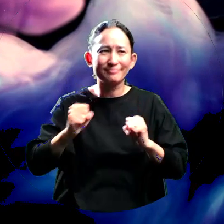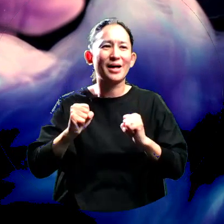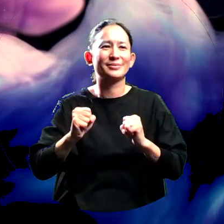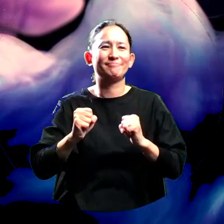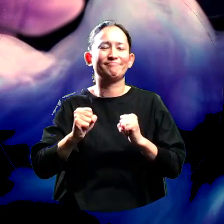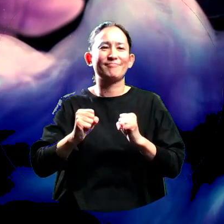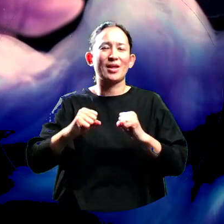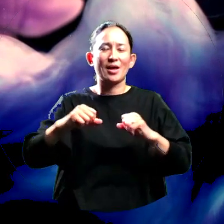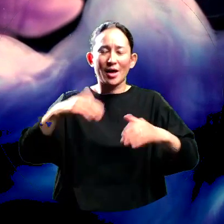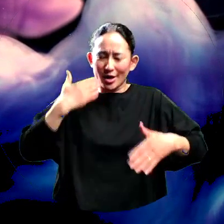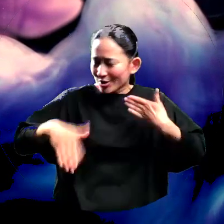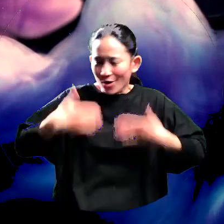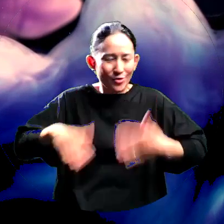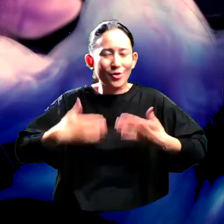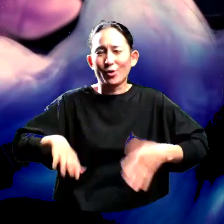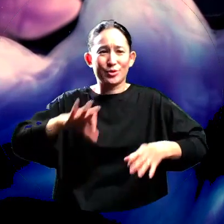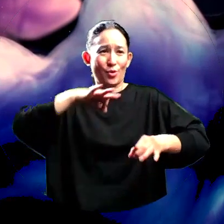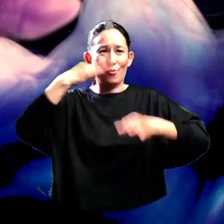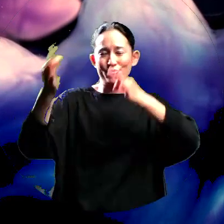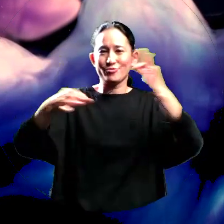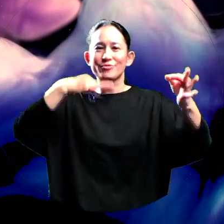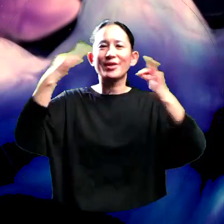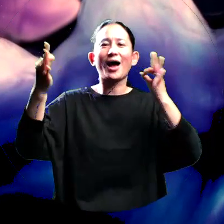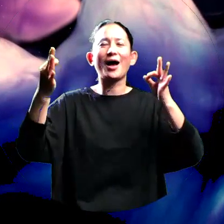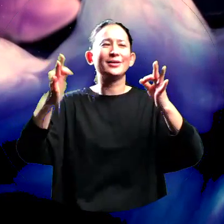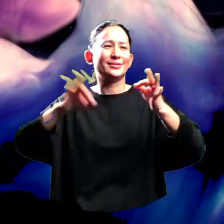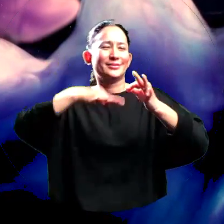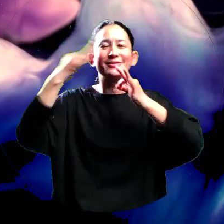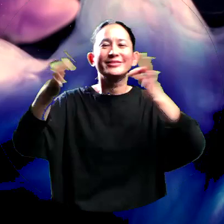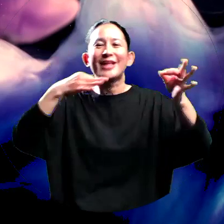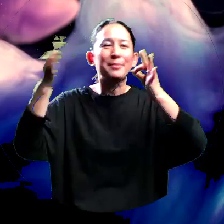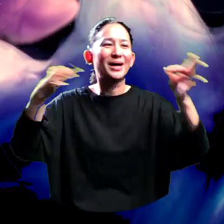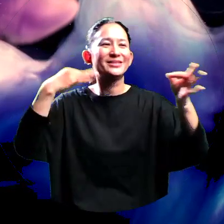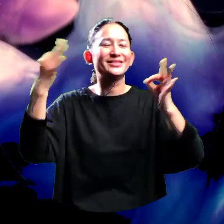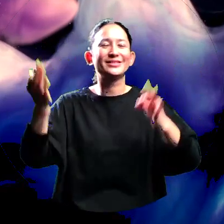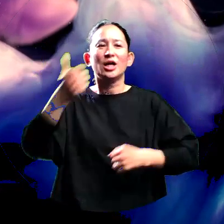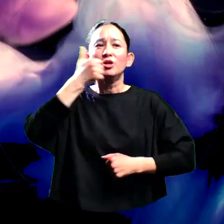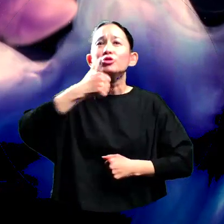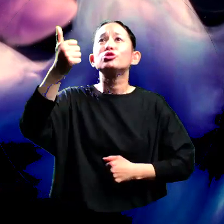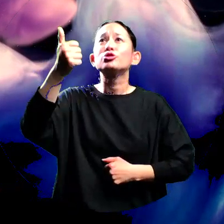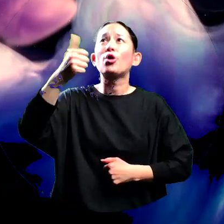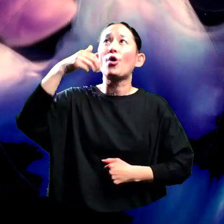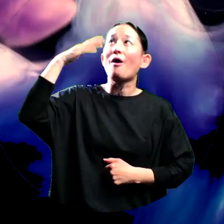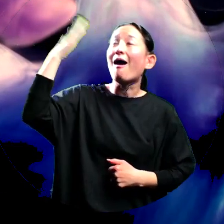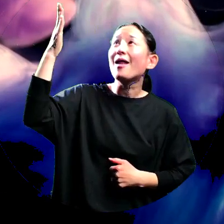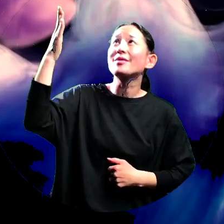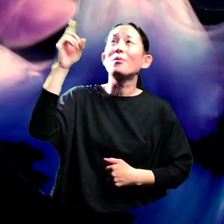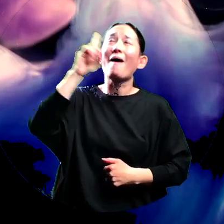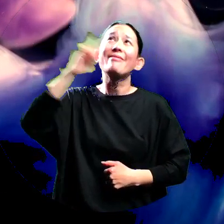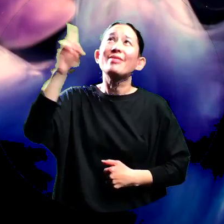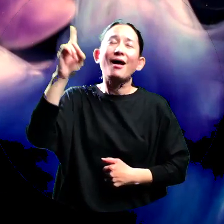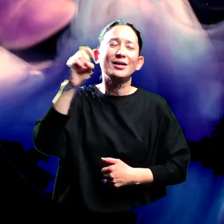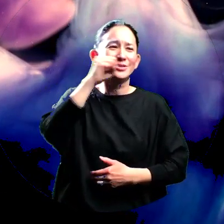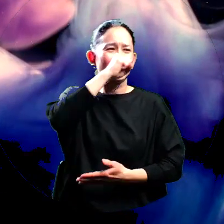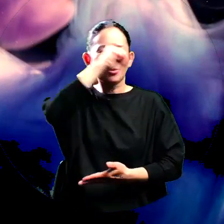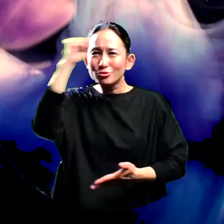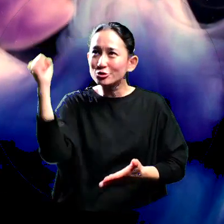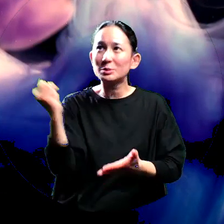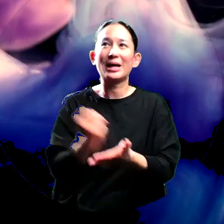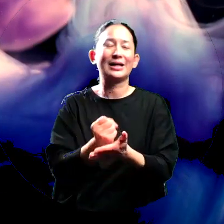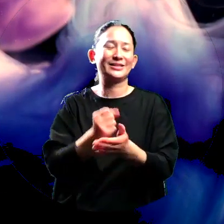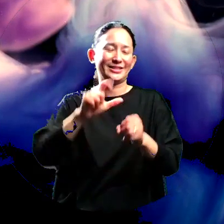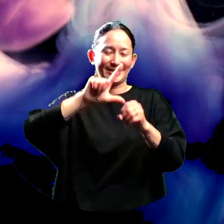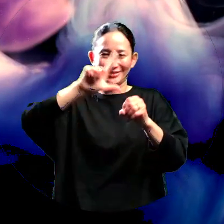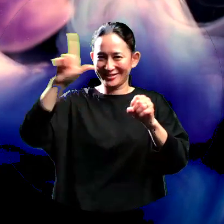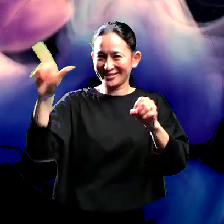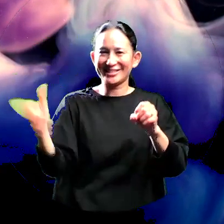ことをしてくださった主に感謝せずにはいられません。喜びの歌を歌わずにはいられません。